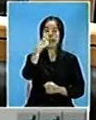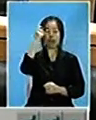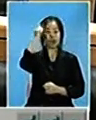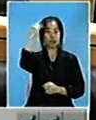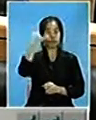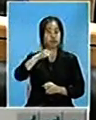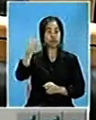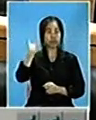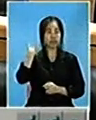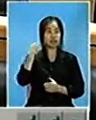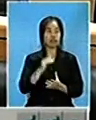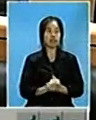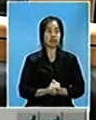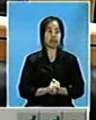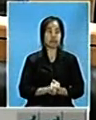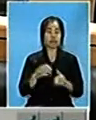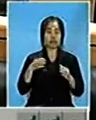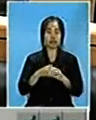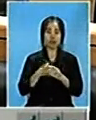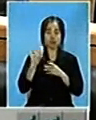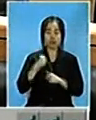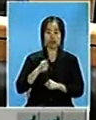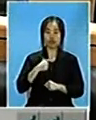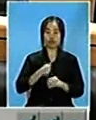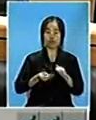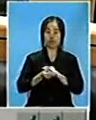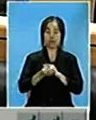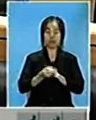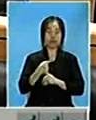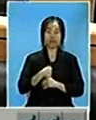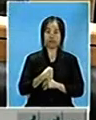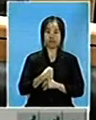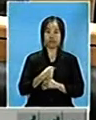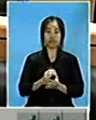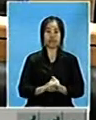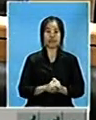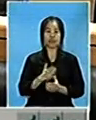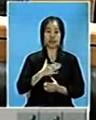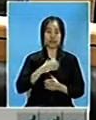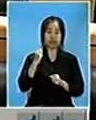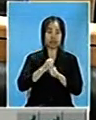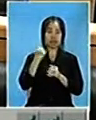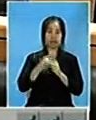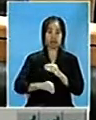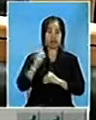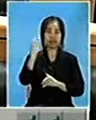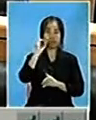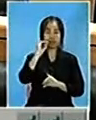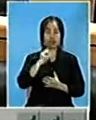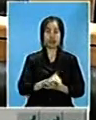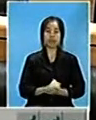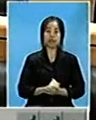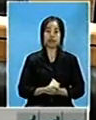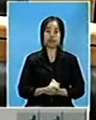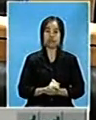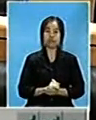ว่าพรรคประชาธิปัตย์ไปวิ่งเต้นศาลรัฐธรรมนูญแล้วไม่ถูกยุบไม่ใช่ครับเพราะเราไม่ได้กระทําความผิดนะครับท่